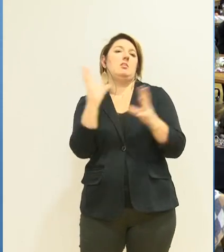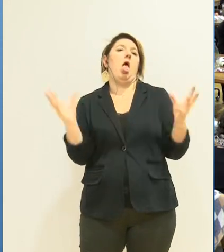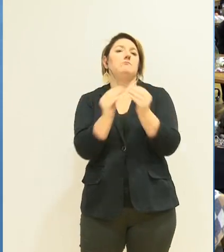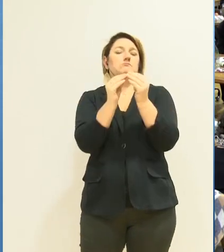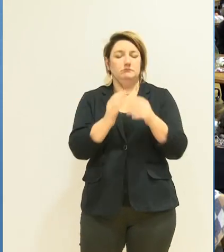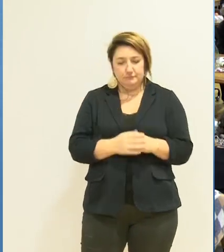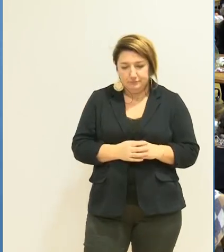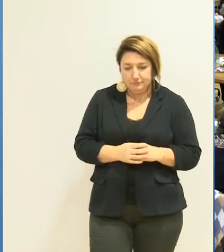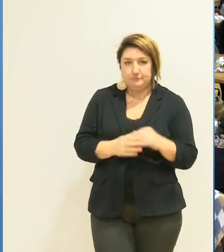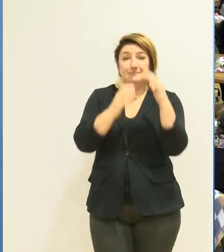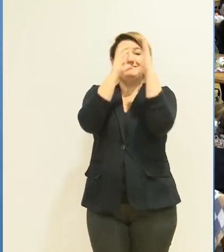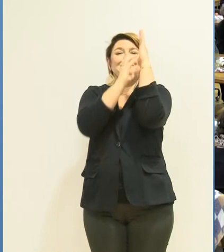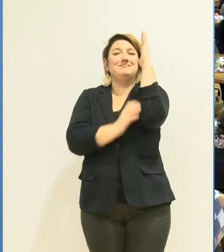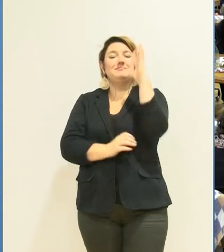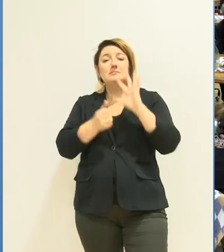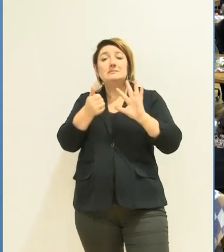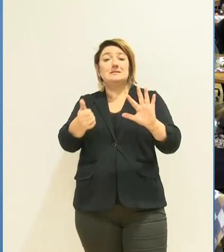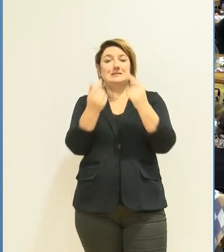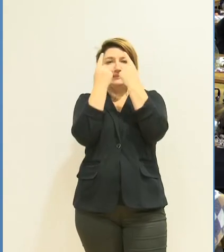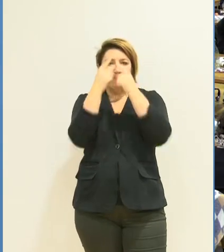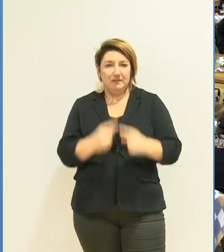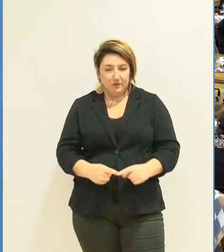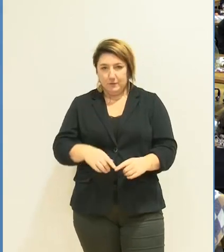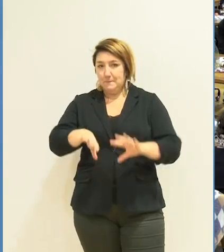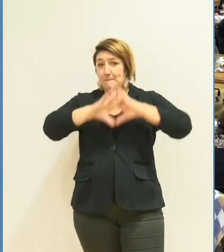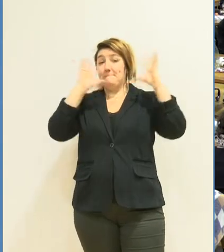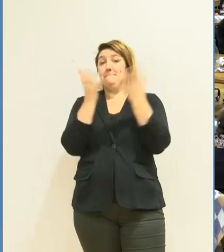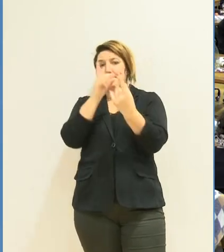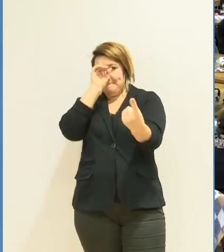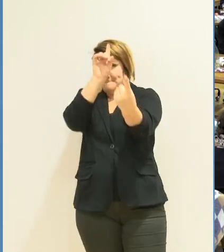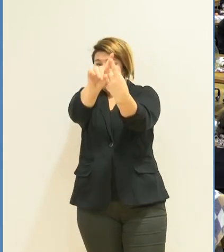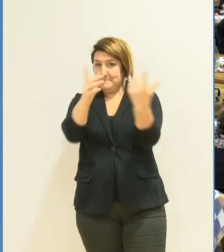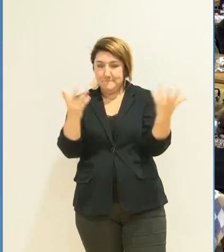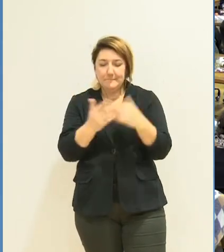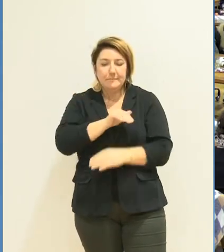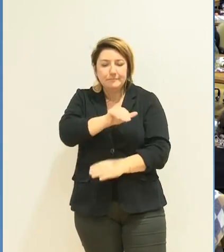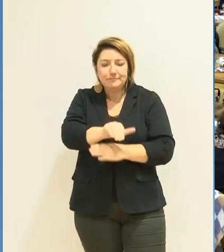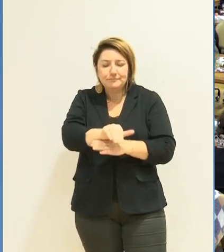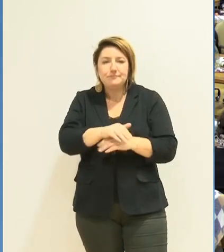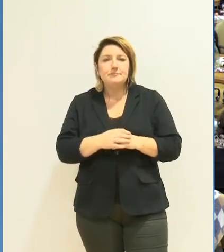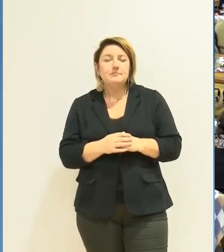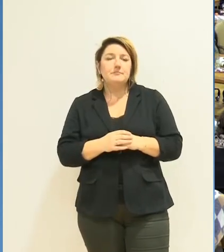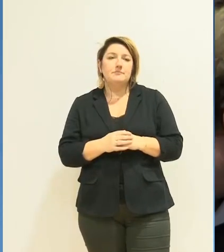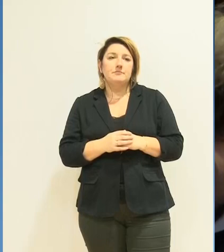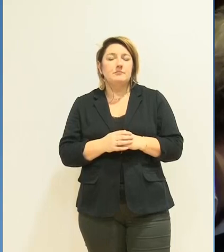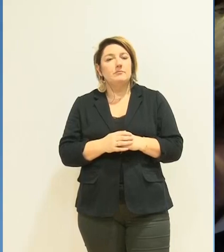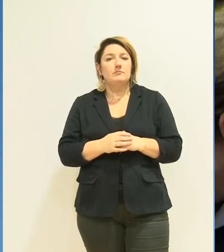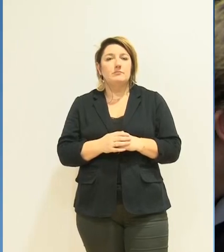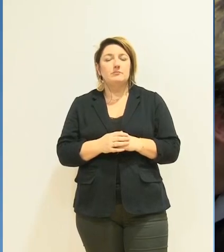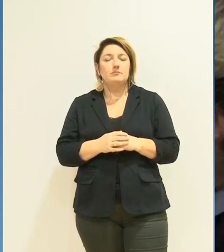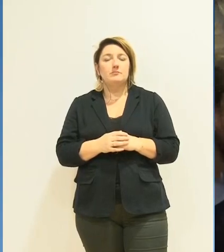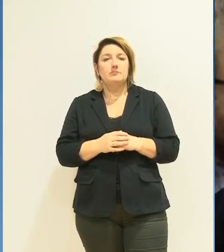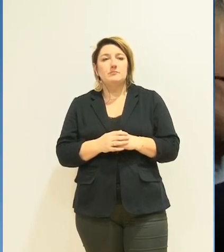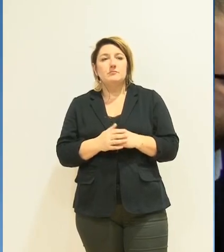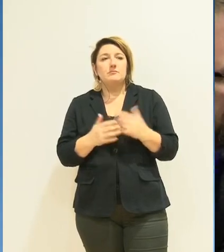délibérations ont pour objectif de marquer ce soir une étape importante dans la démarche